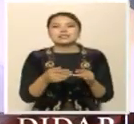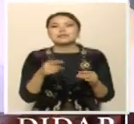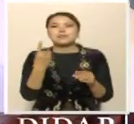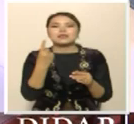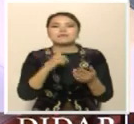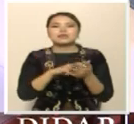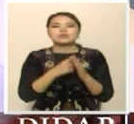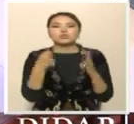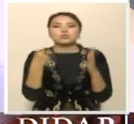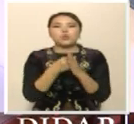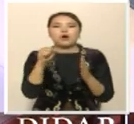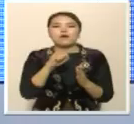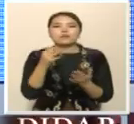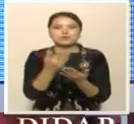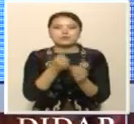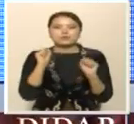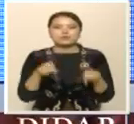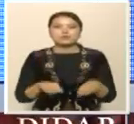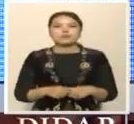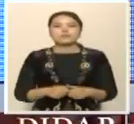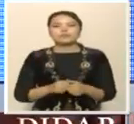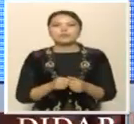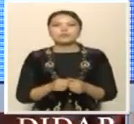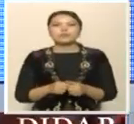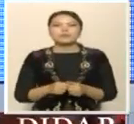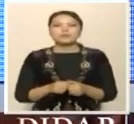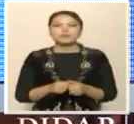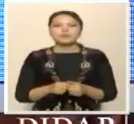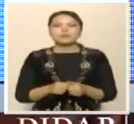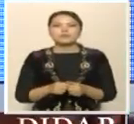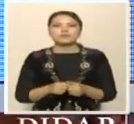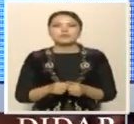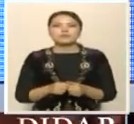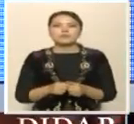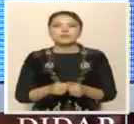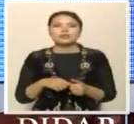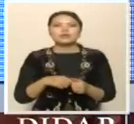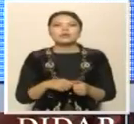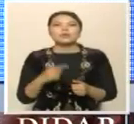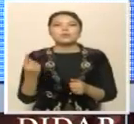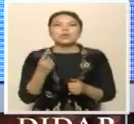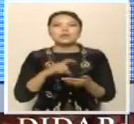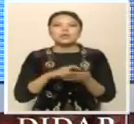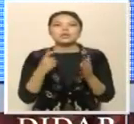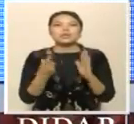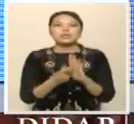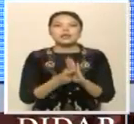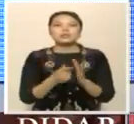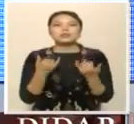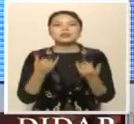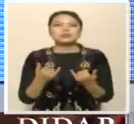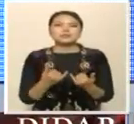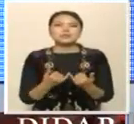1-ші тамызға дейін қабылданады. Балаларымызды гимназия, лицейлердің 1-ші сыныпқа қабылдау үшін білім